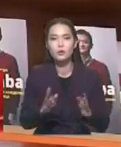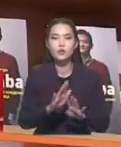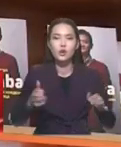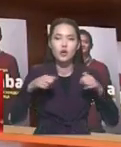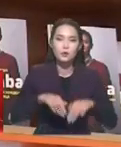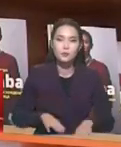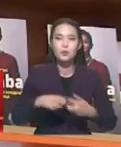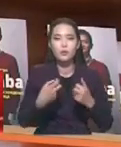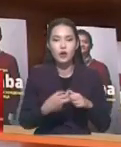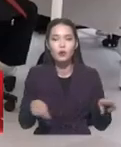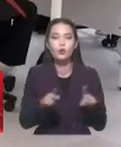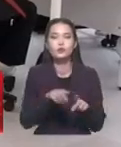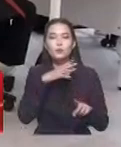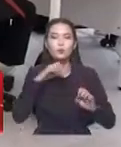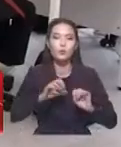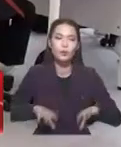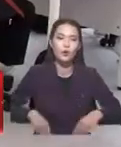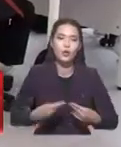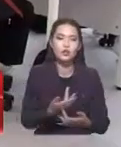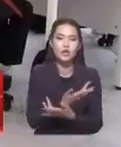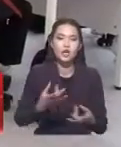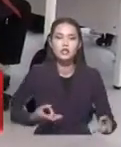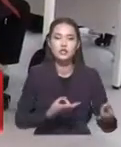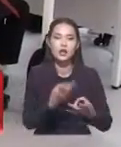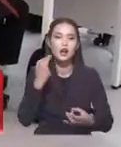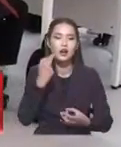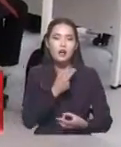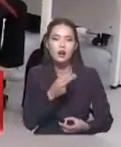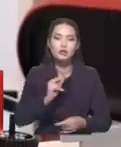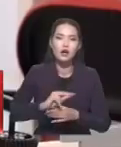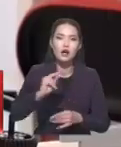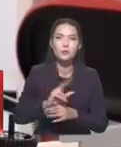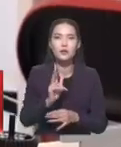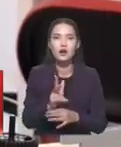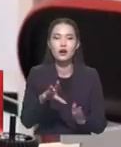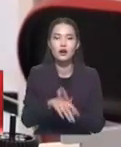с трехсменным обучением, но и существенно повысить качество среднего образования в стране.